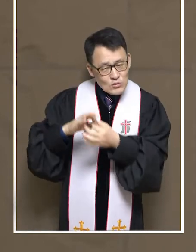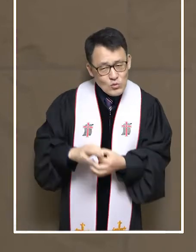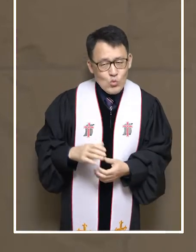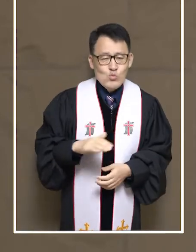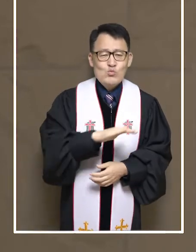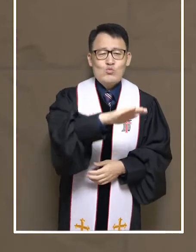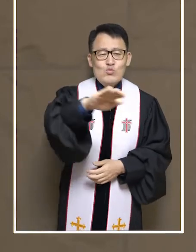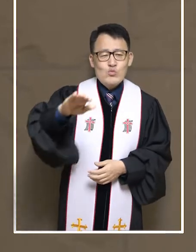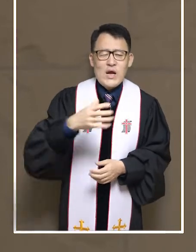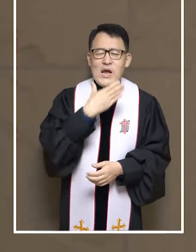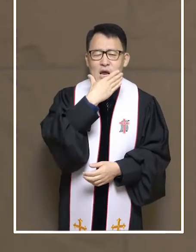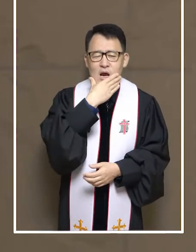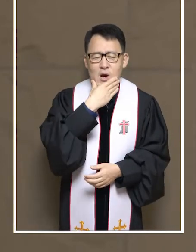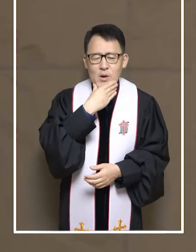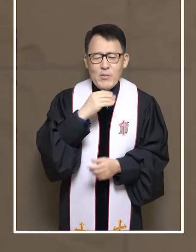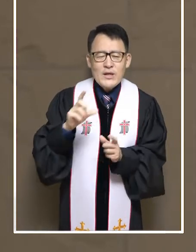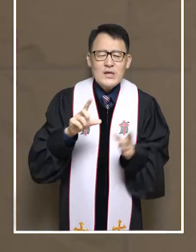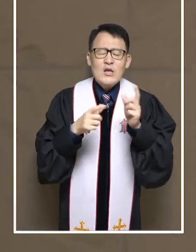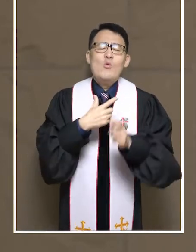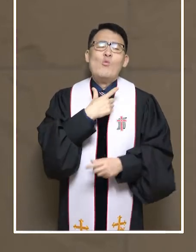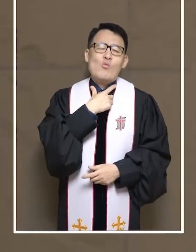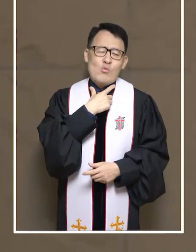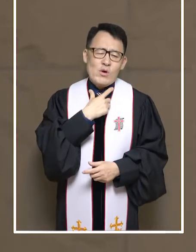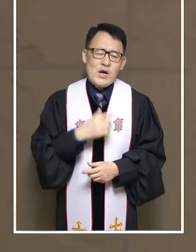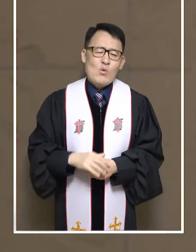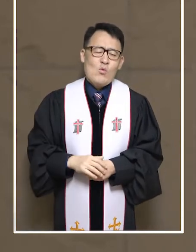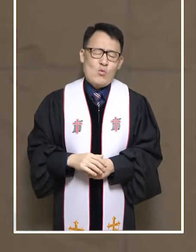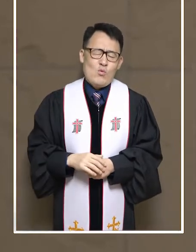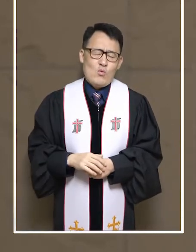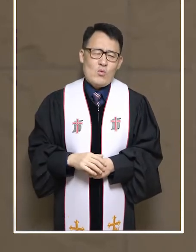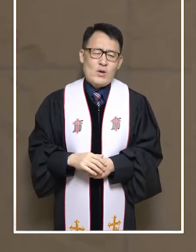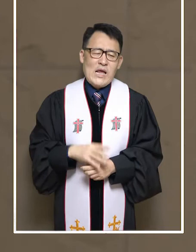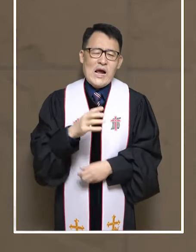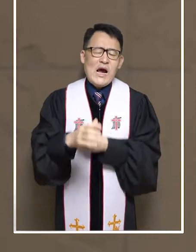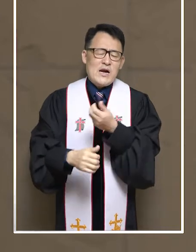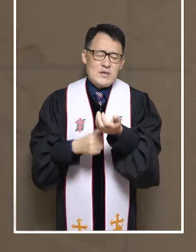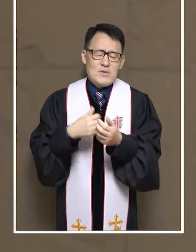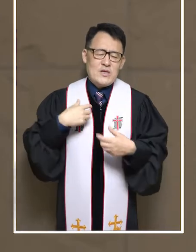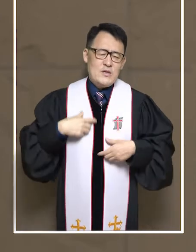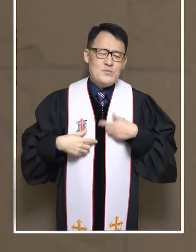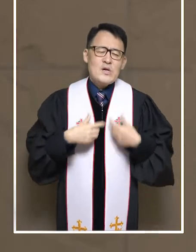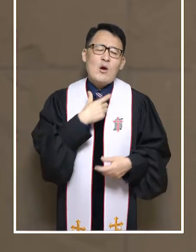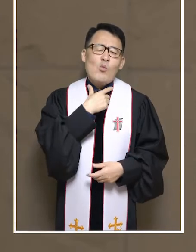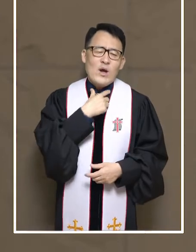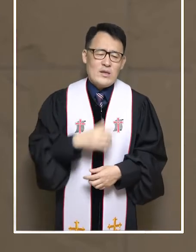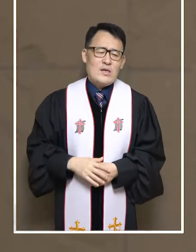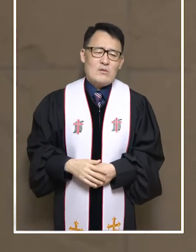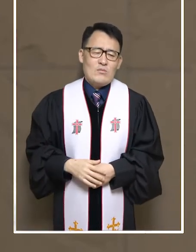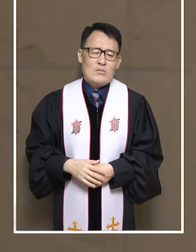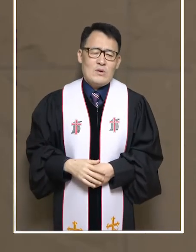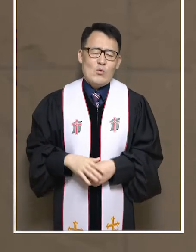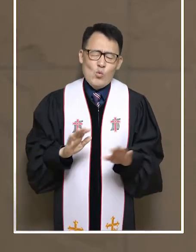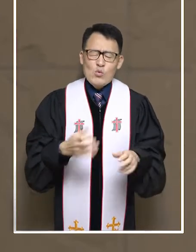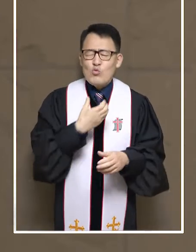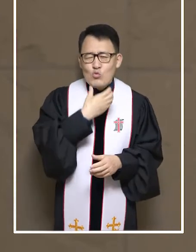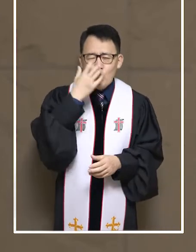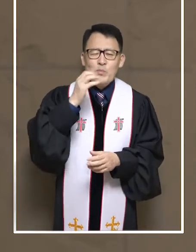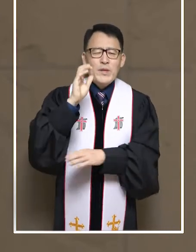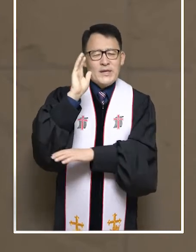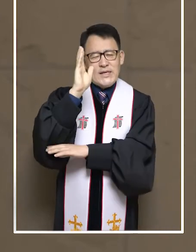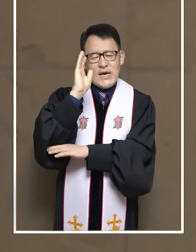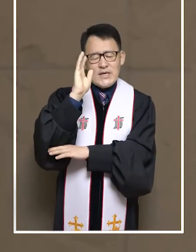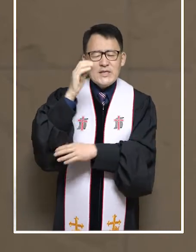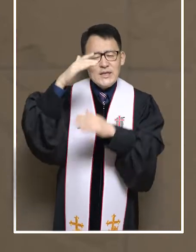주저앉고 괴로워하면서 사는 게 아니라 우리도 행복하게 살기를 원하고 계신다는 겁니다. 그래서